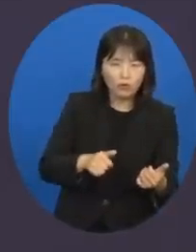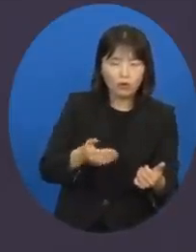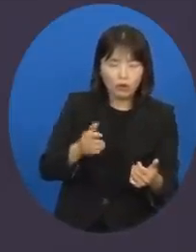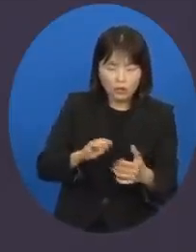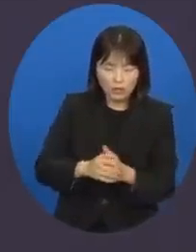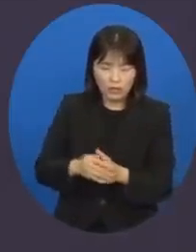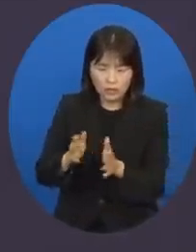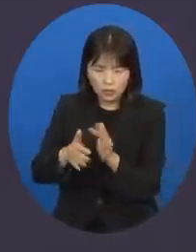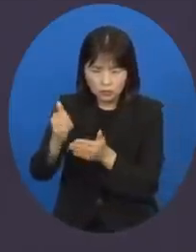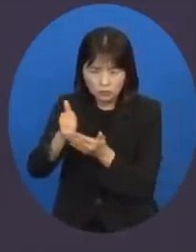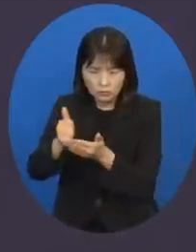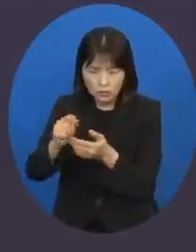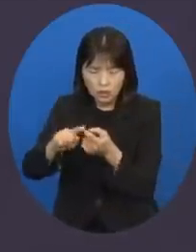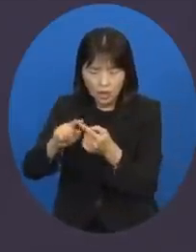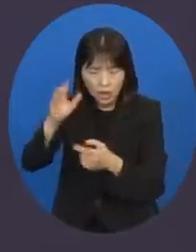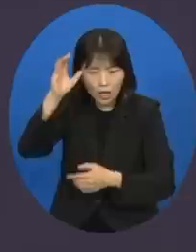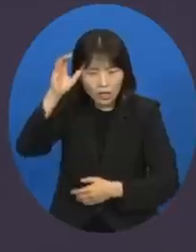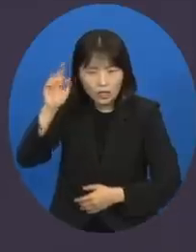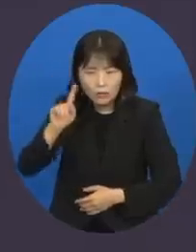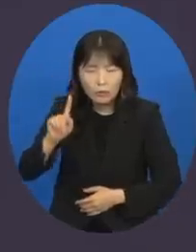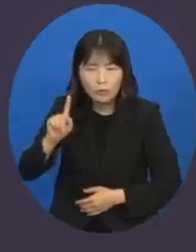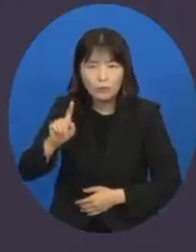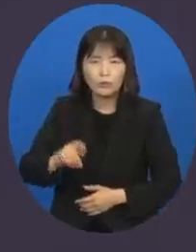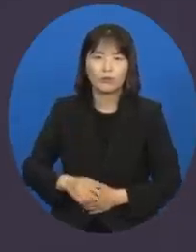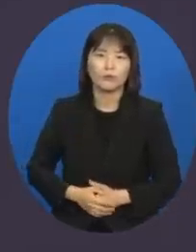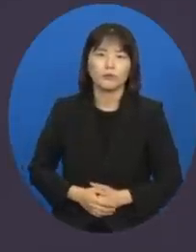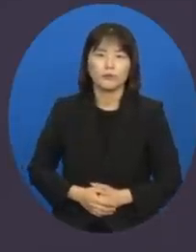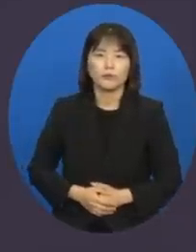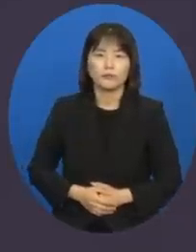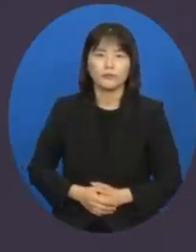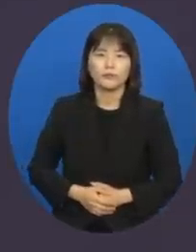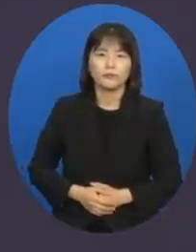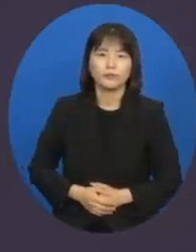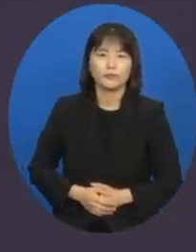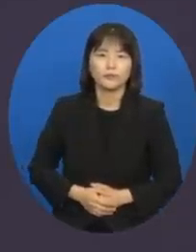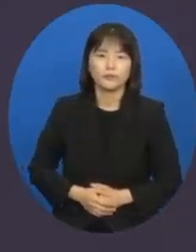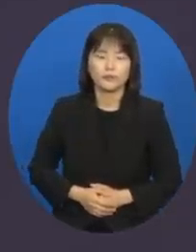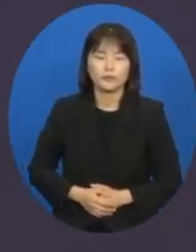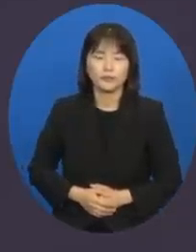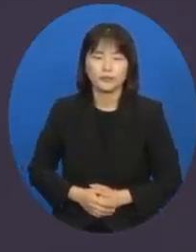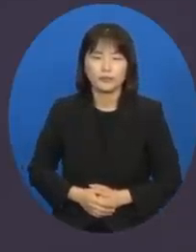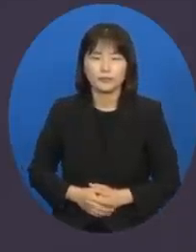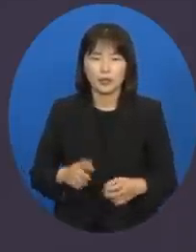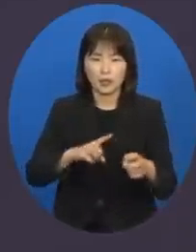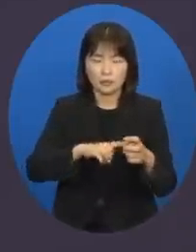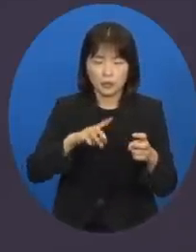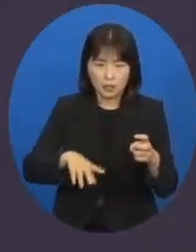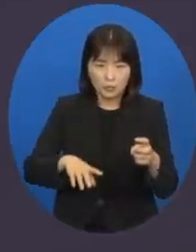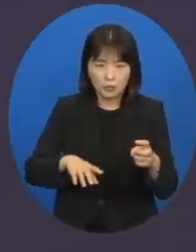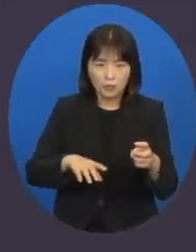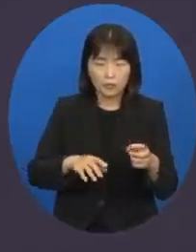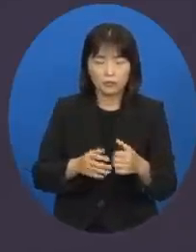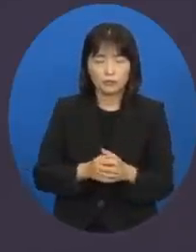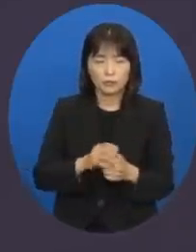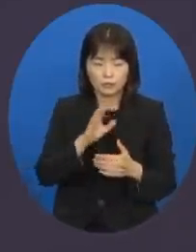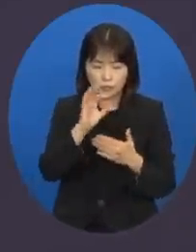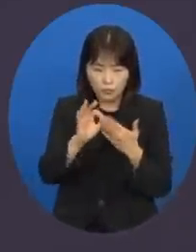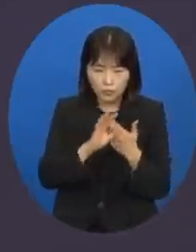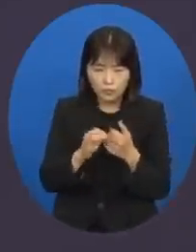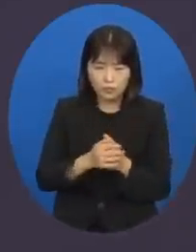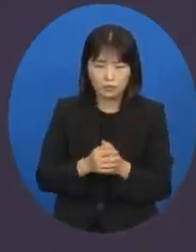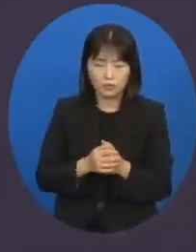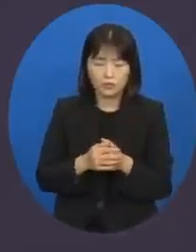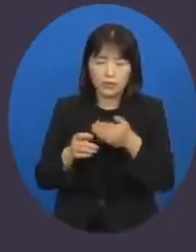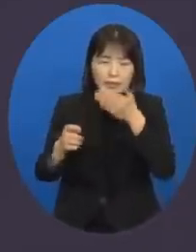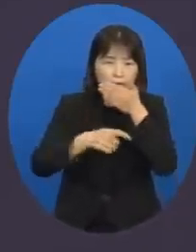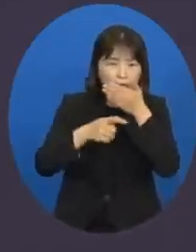무엇을 기대했다가 실망했길래 욕을 하는 것일까요? 이 마태복음에 이 표현된 이들이 강도라고 하는 이 강도라는 이